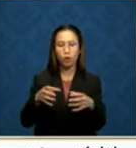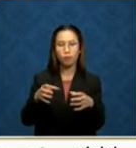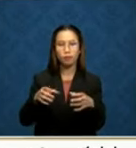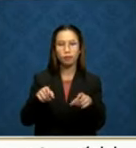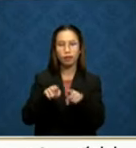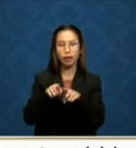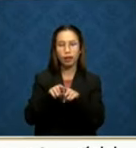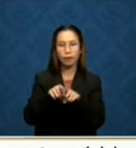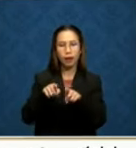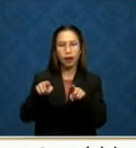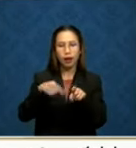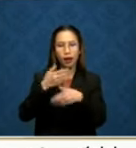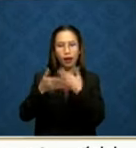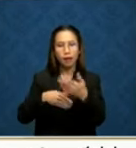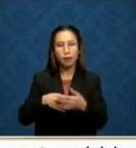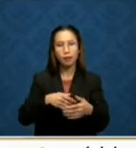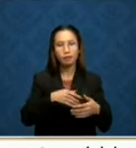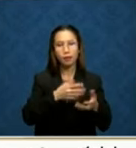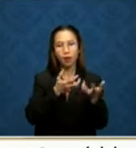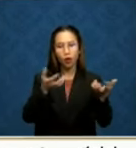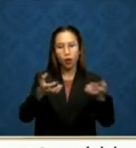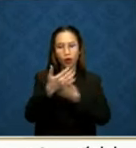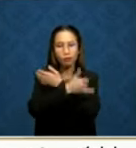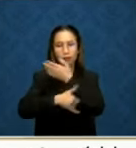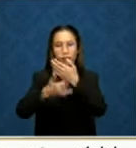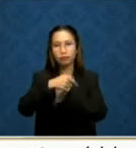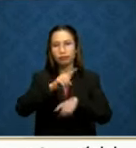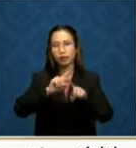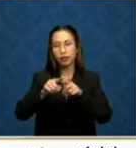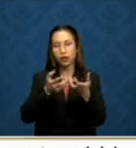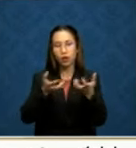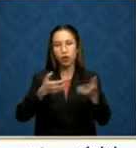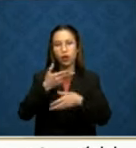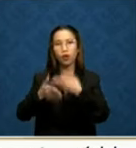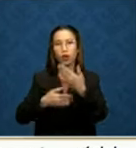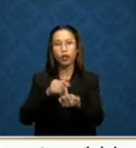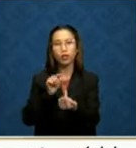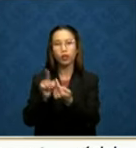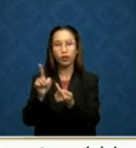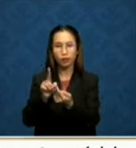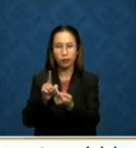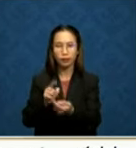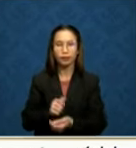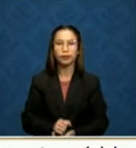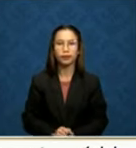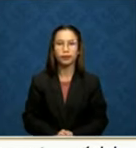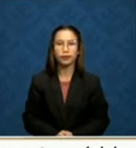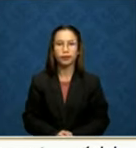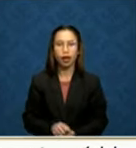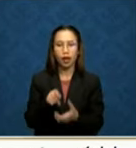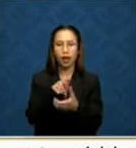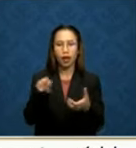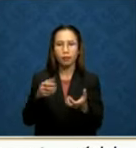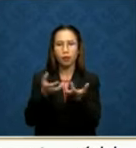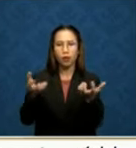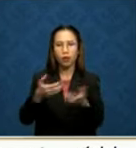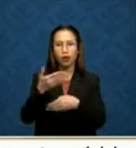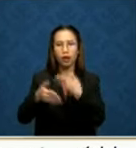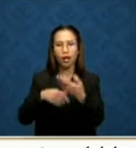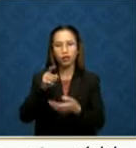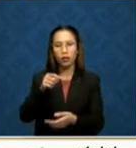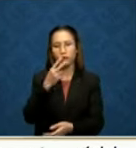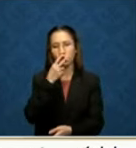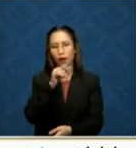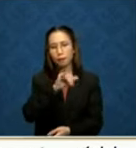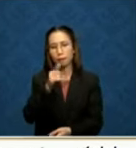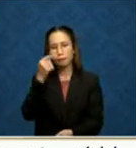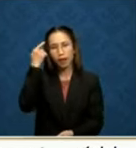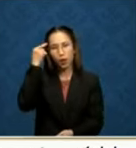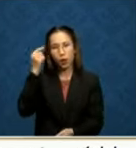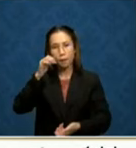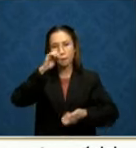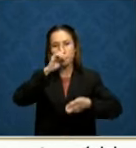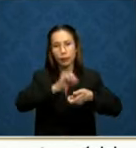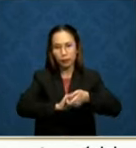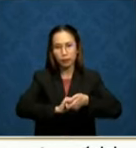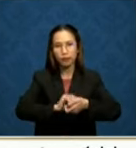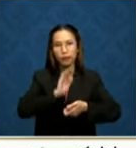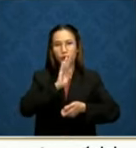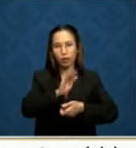hab